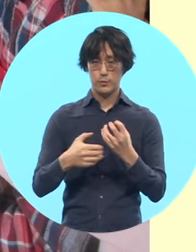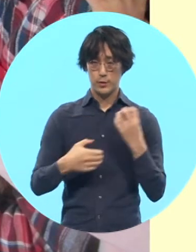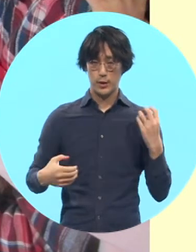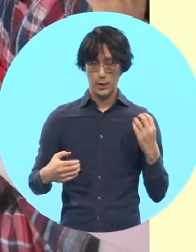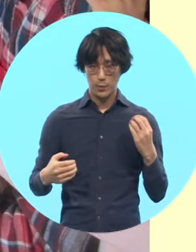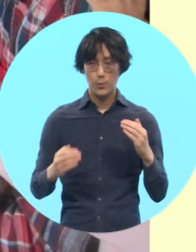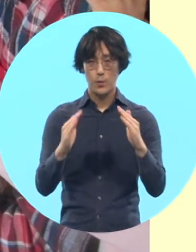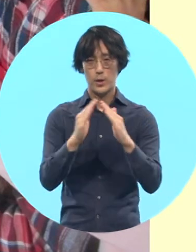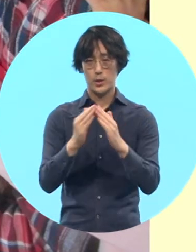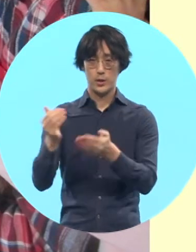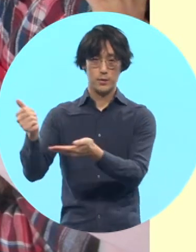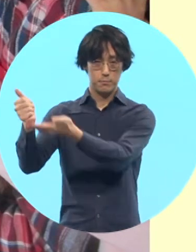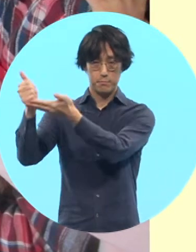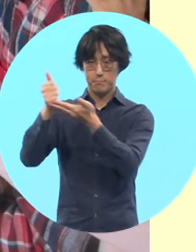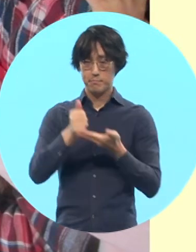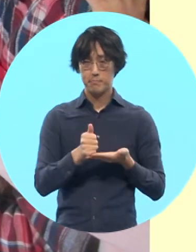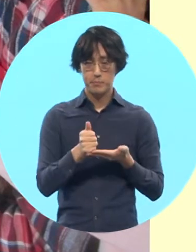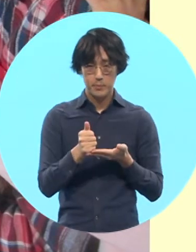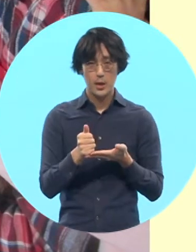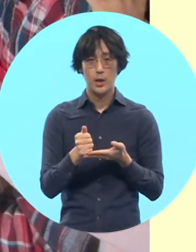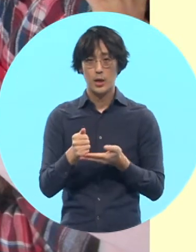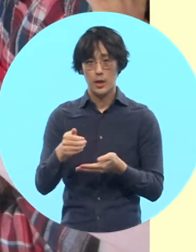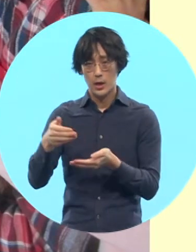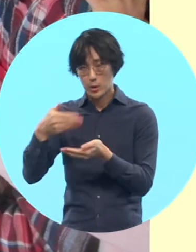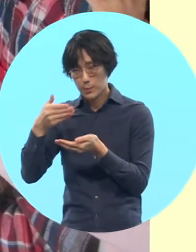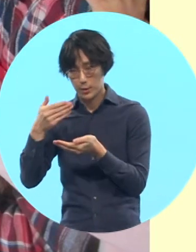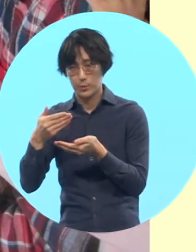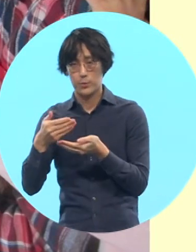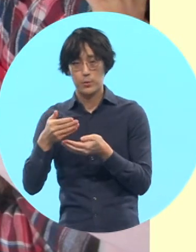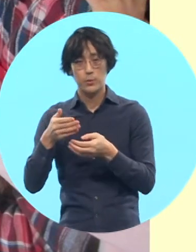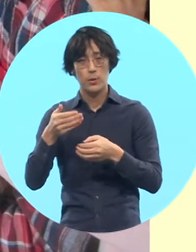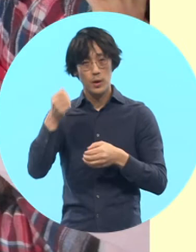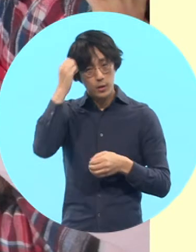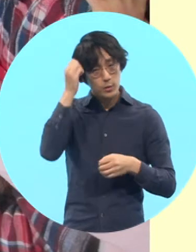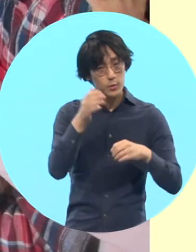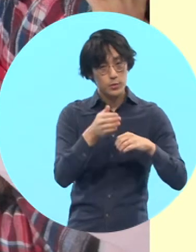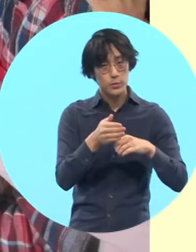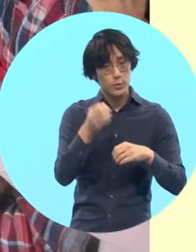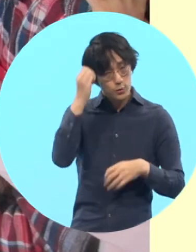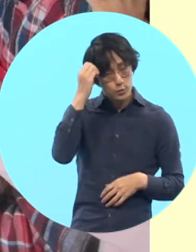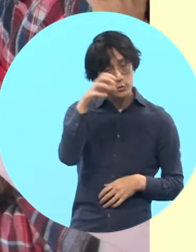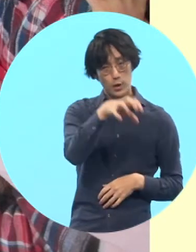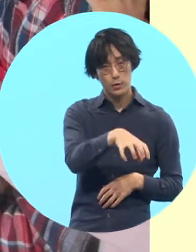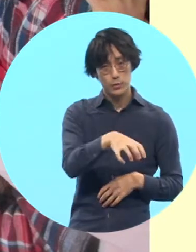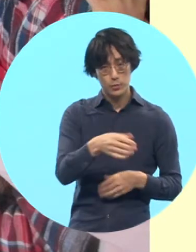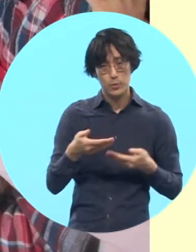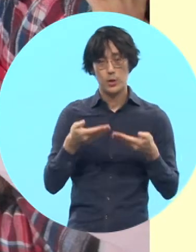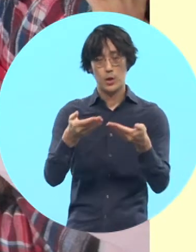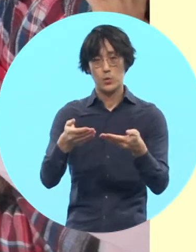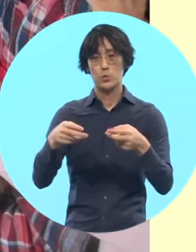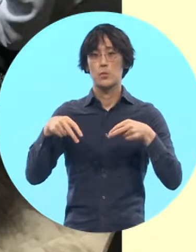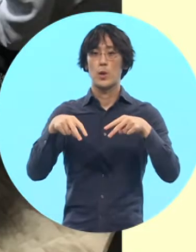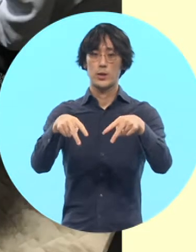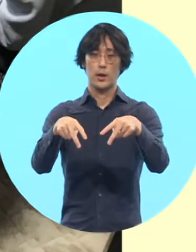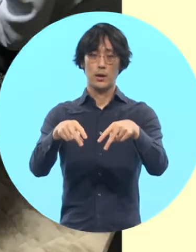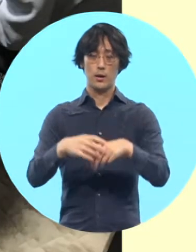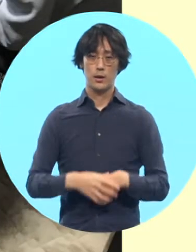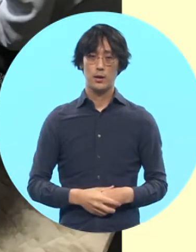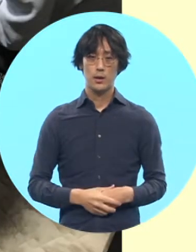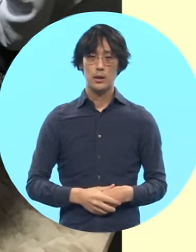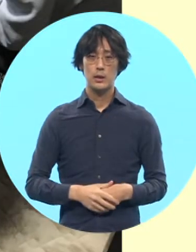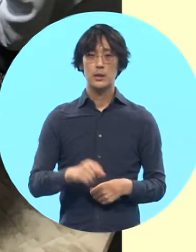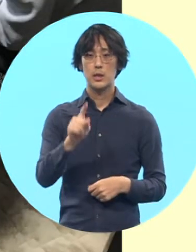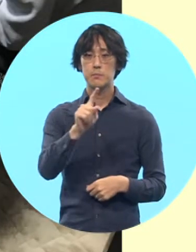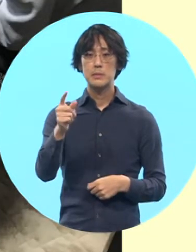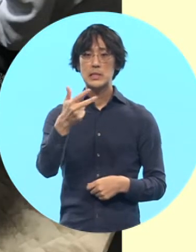家に招いて食事ですとか宿泊の提供をするボランティア活動になります。 楽しそう。 ビジットという